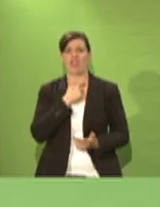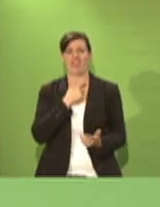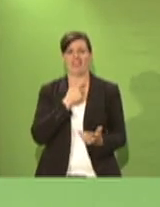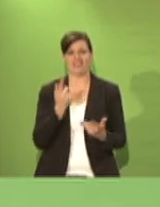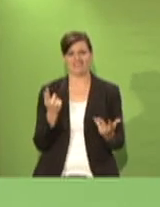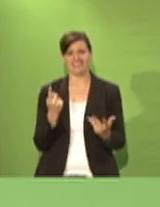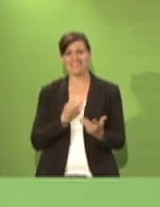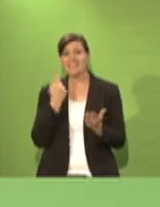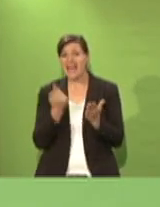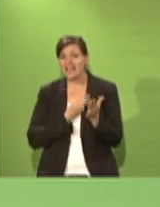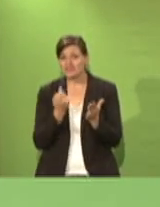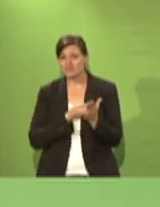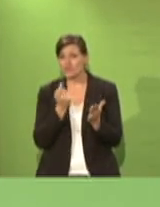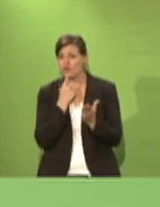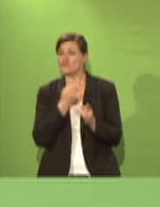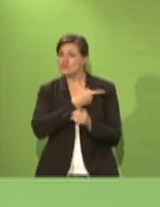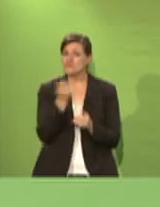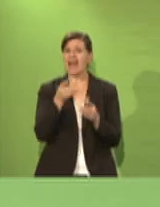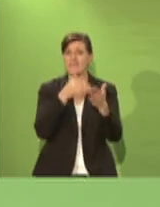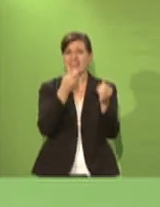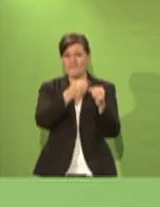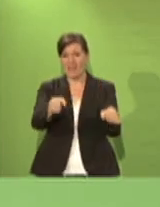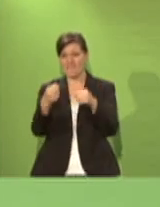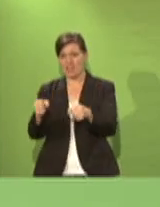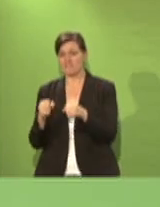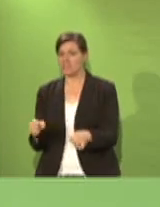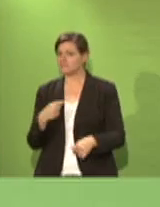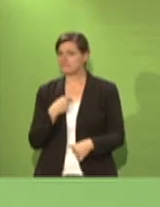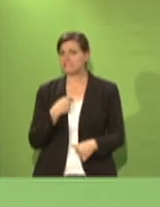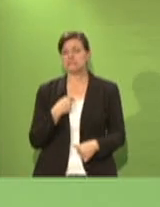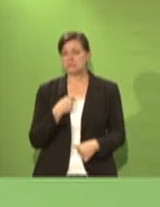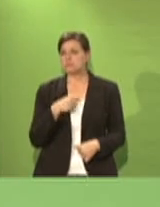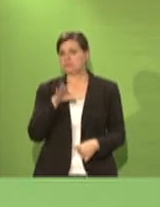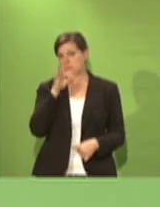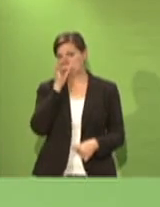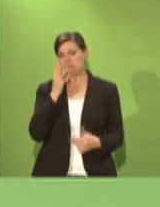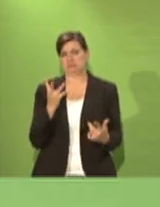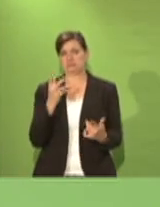unserem Anspruch an den Grenzen der Machbarkeit und auch letztlich der Finanzierbarkeit.